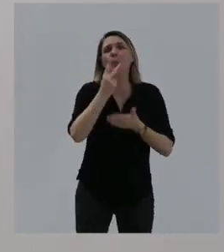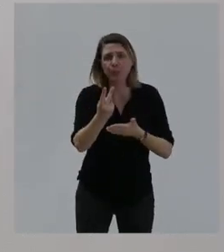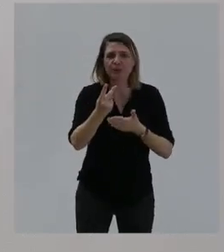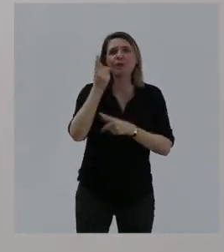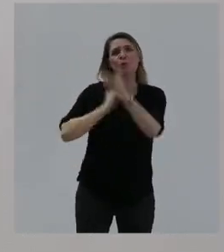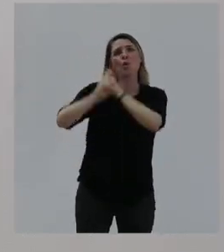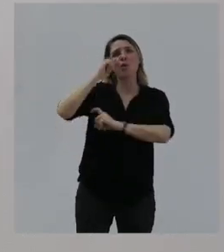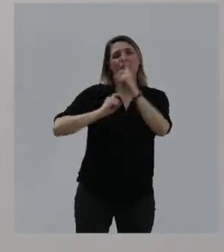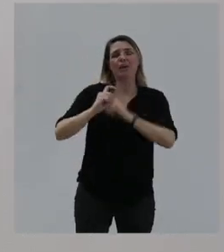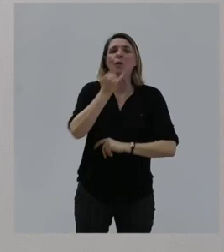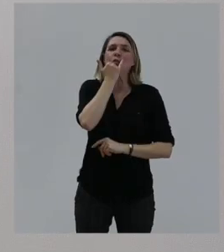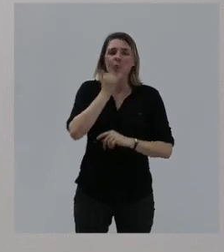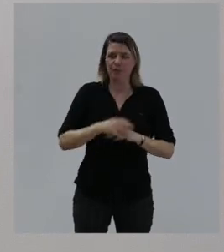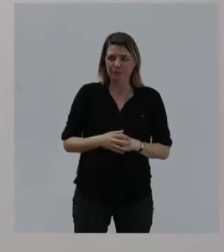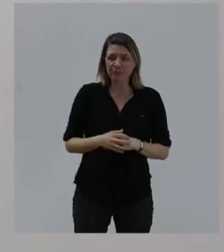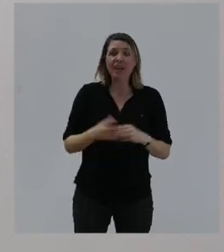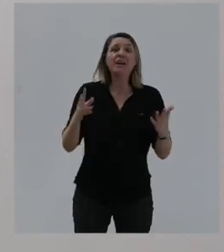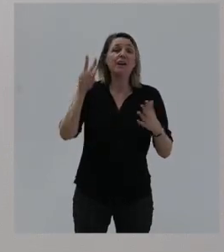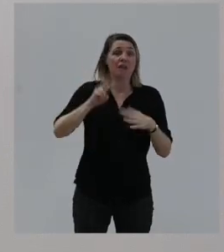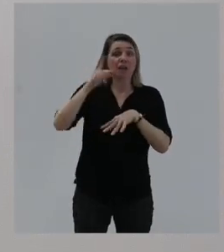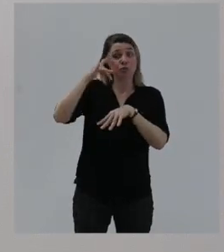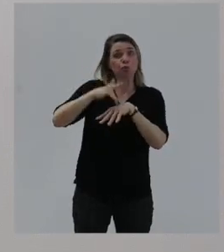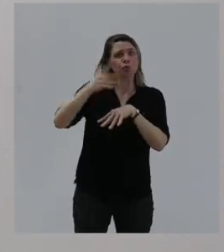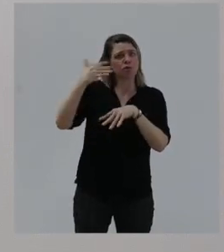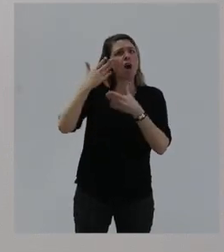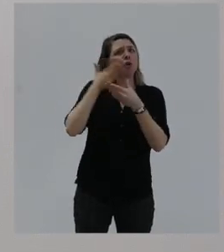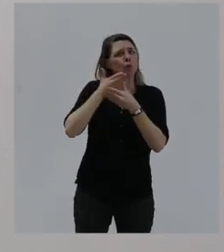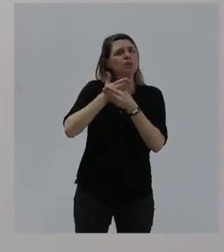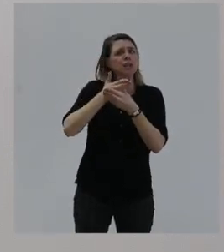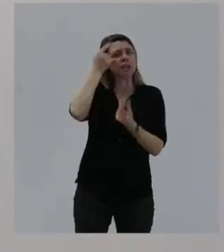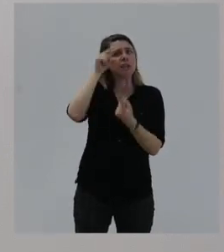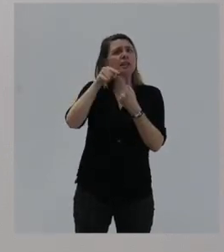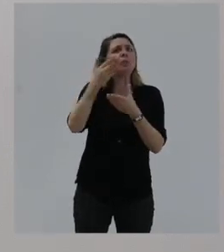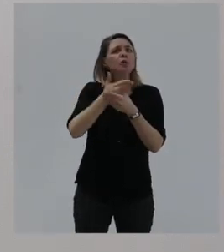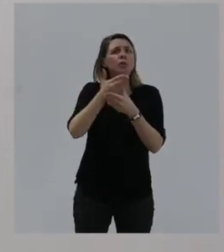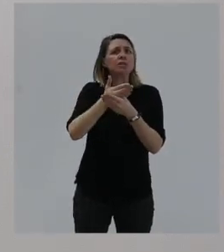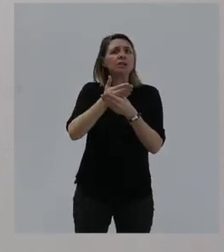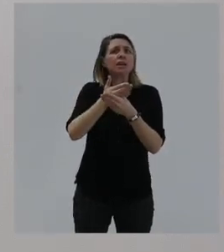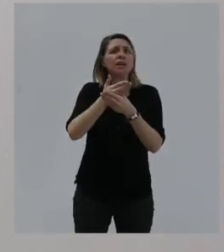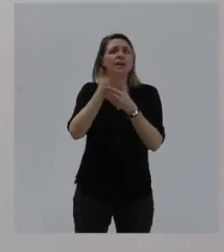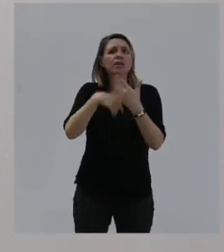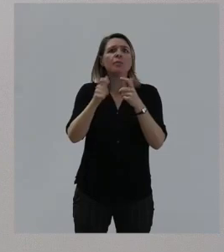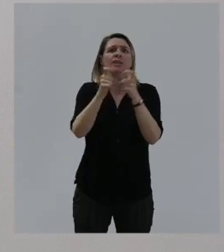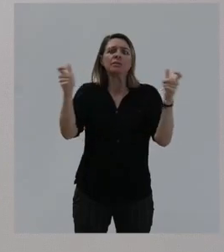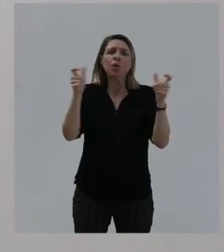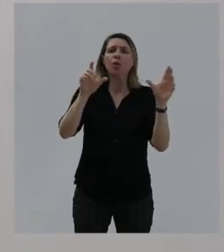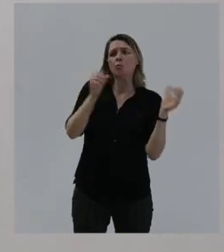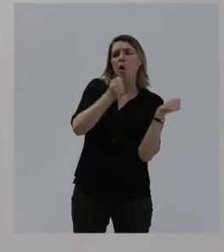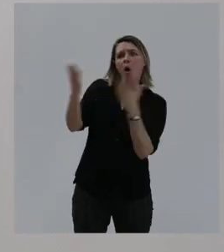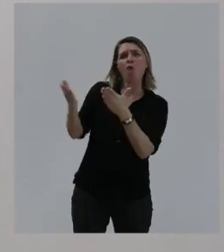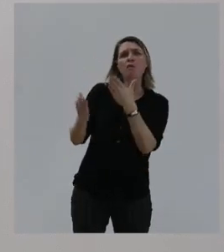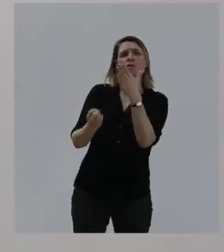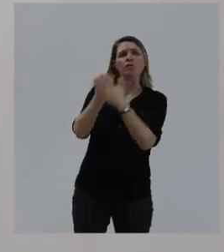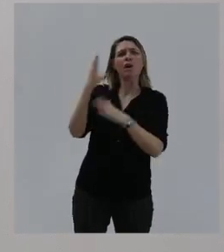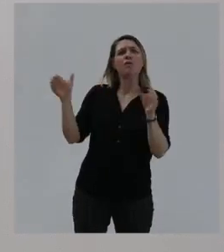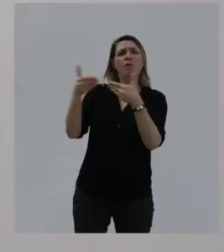évidemment revenir. C'est-à-dire ce que nous avons vécu quand même sur des dossiers assez concrets. Je pense à l'établissement de la nouvelle offre de formation.